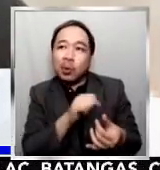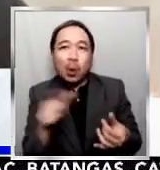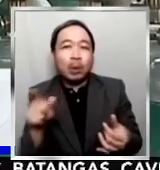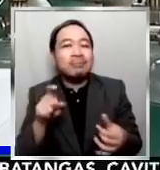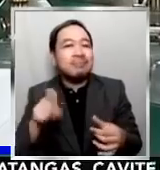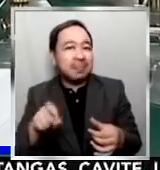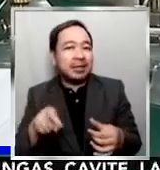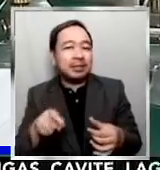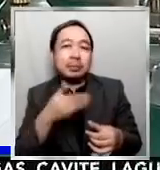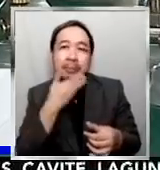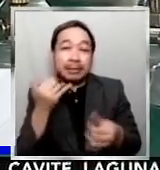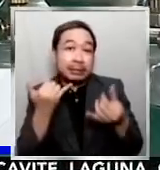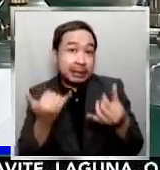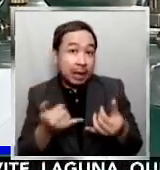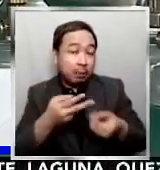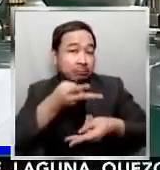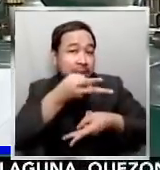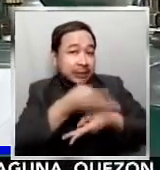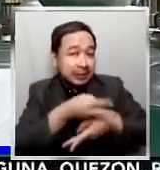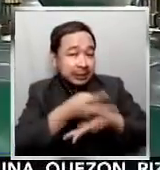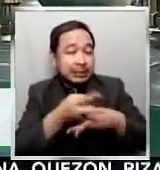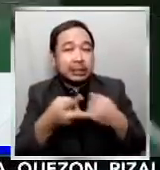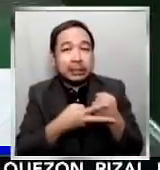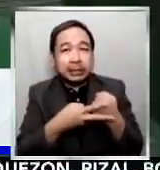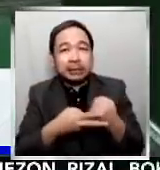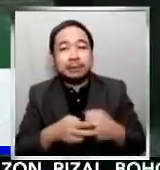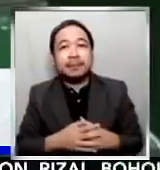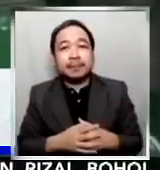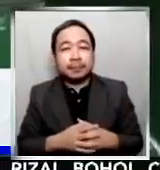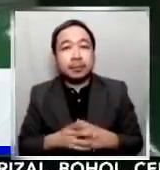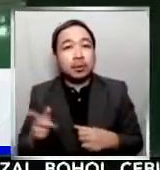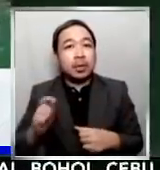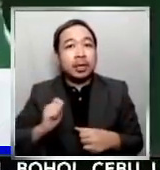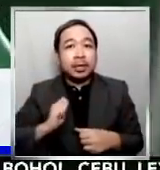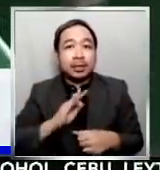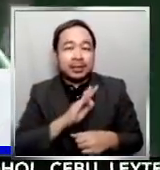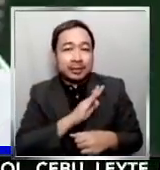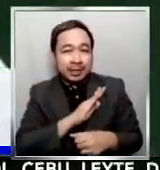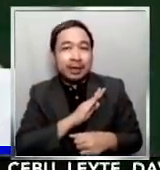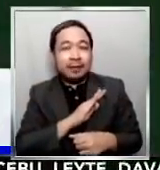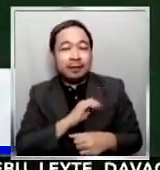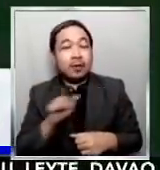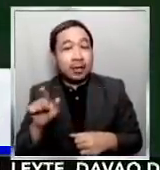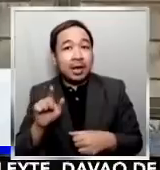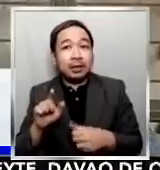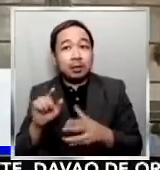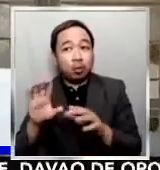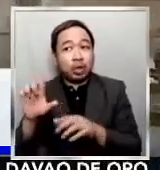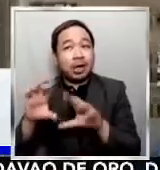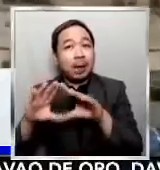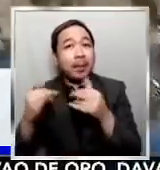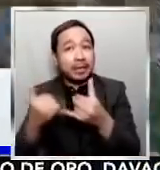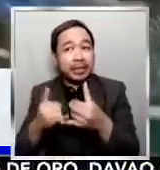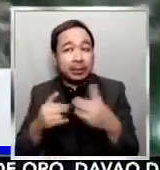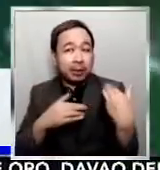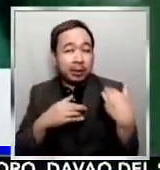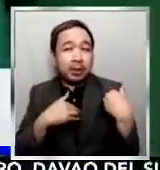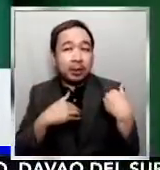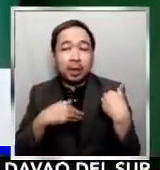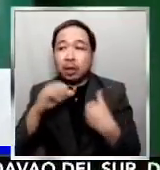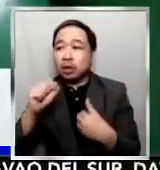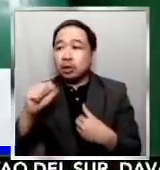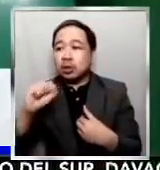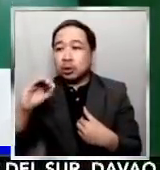na kami. Abalang-abala naman ang mga tauhan ng Superior Gas and Equipment Company Incorporated o SUGECO sa Pasig